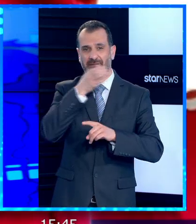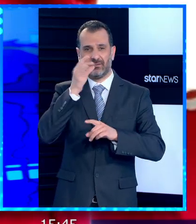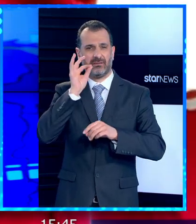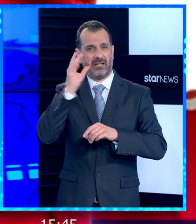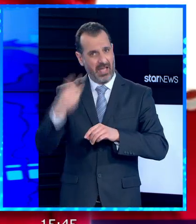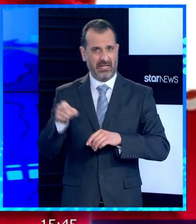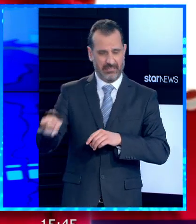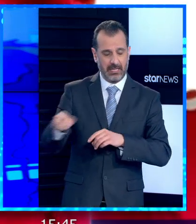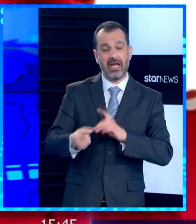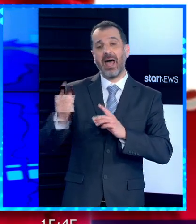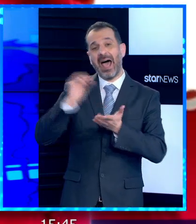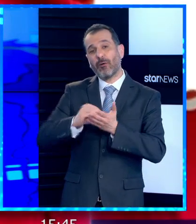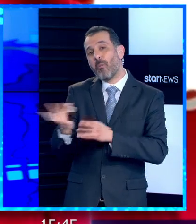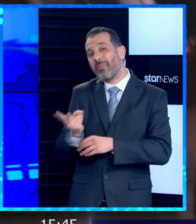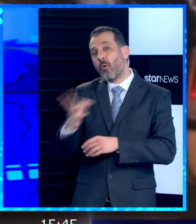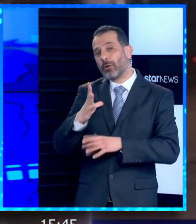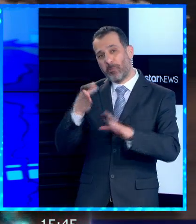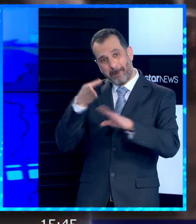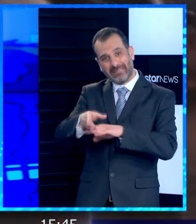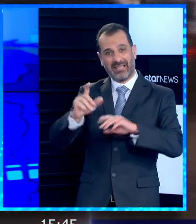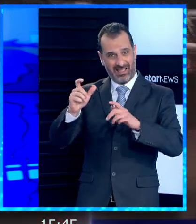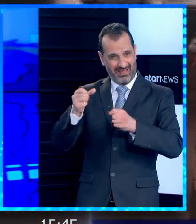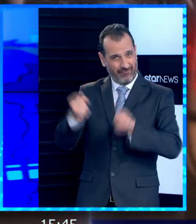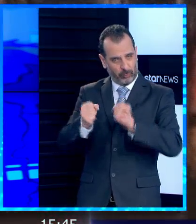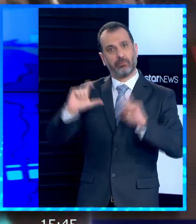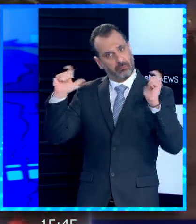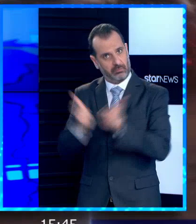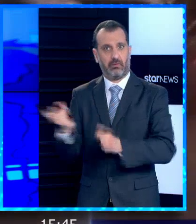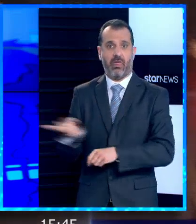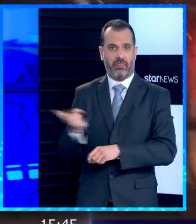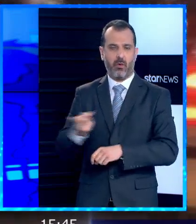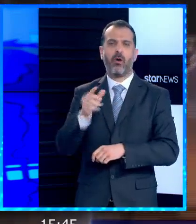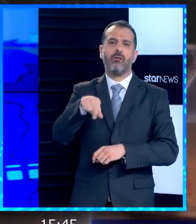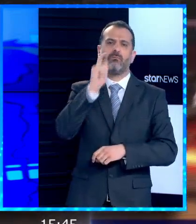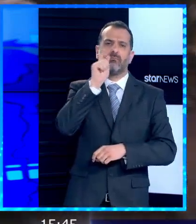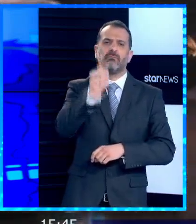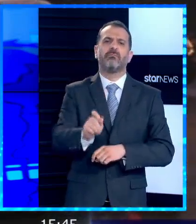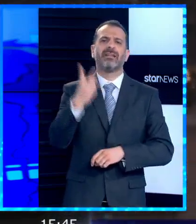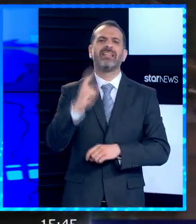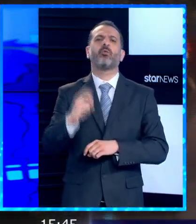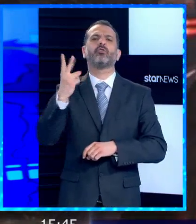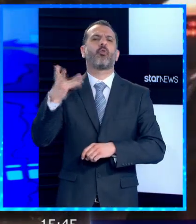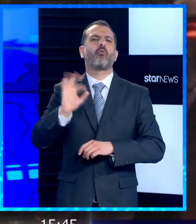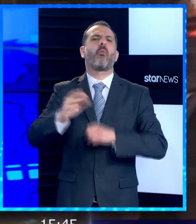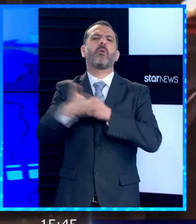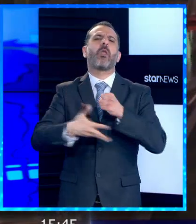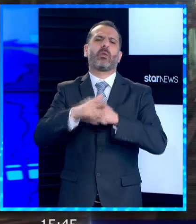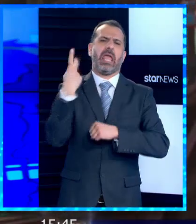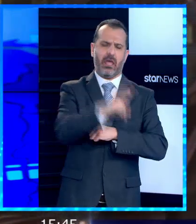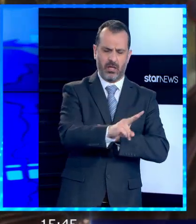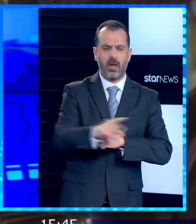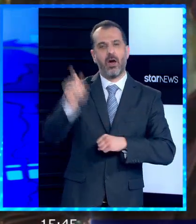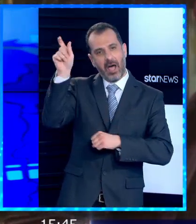χειροπέδες πέρασαν οι αστυνομικοί και στους άλλους δύο που ήταν μαζί του. Ο λόγος για έναν 22χρονο Γεωργιανό που είχε στην κατοχή